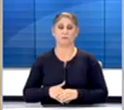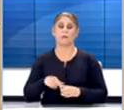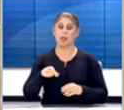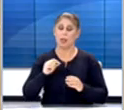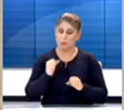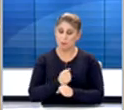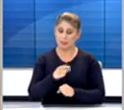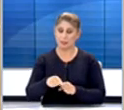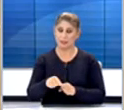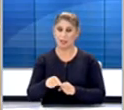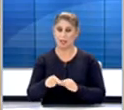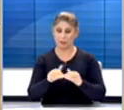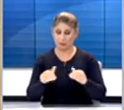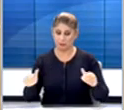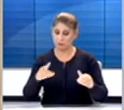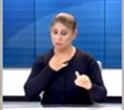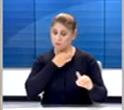γραμμή που